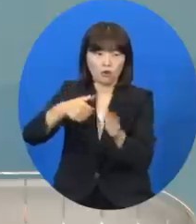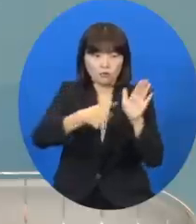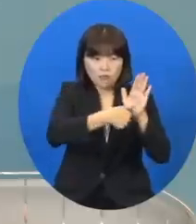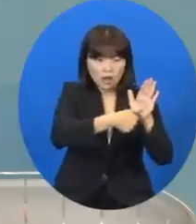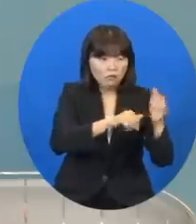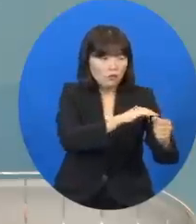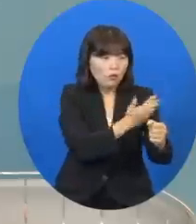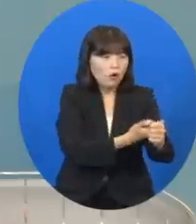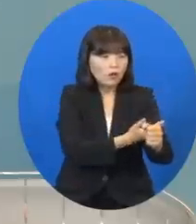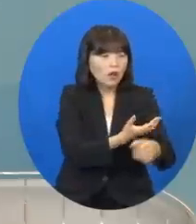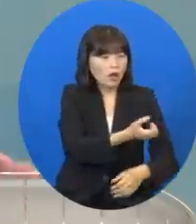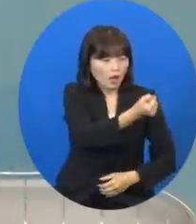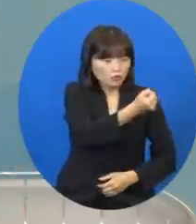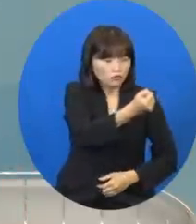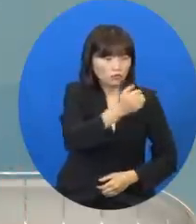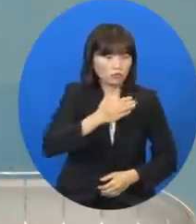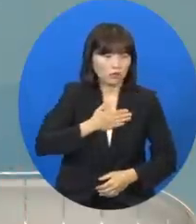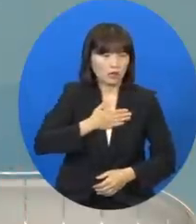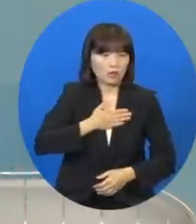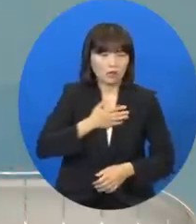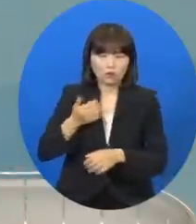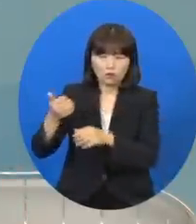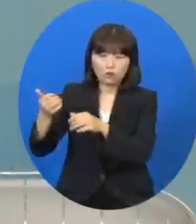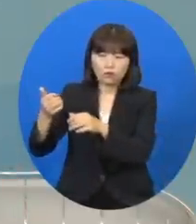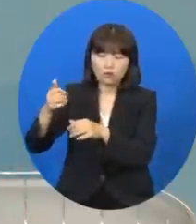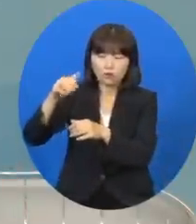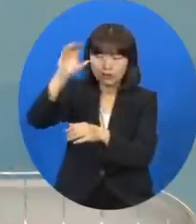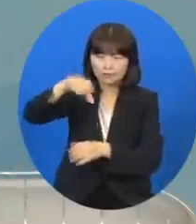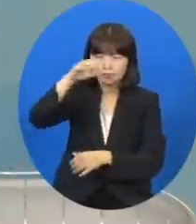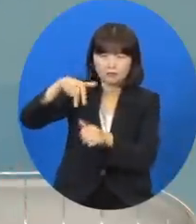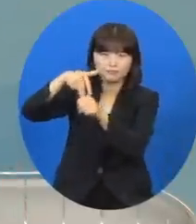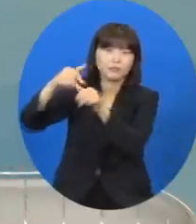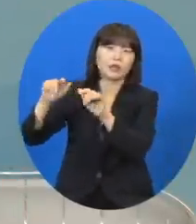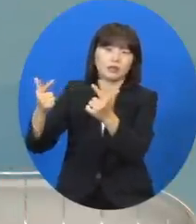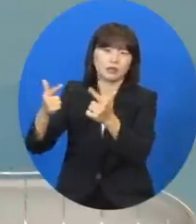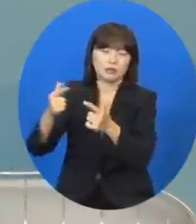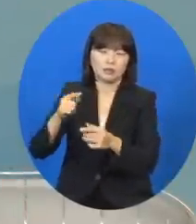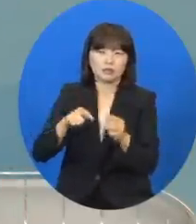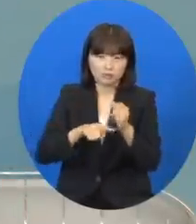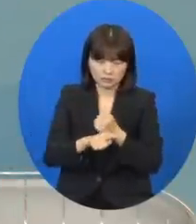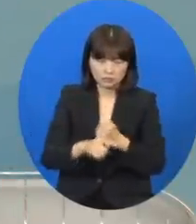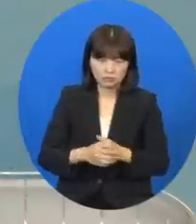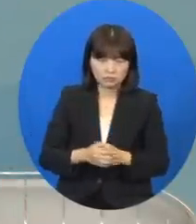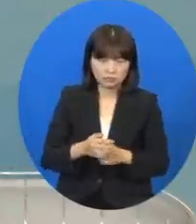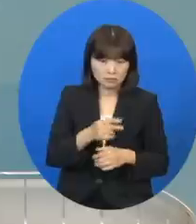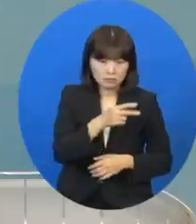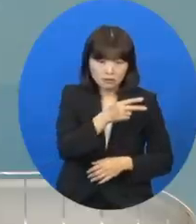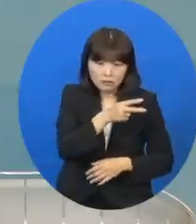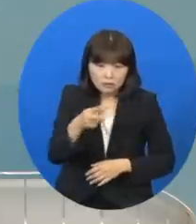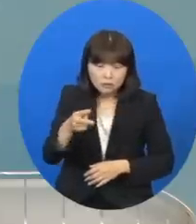아니다. 그 말은 하나님이 예수님을 십자가에 못 박았다는 뜻이잖아요.